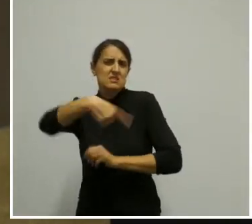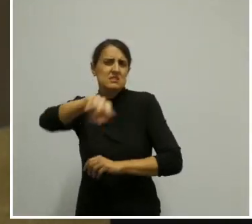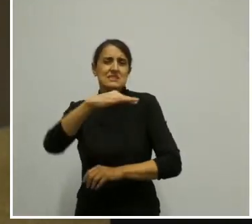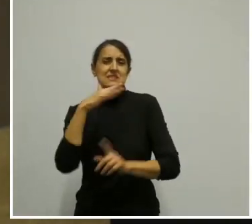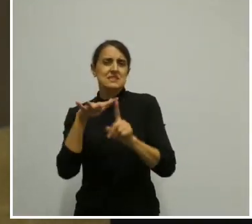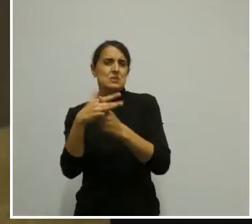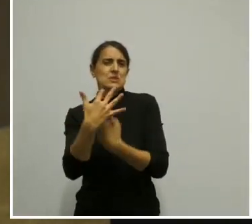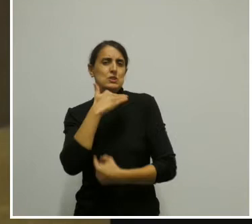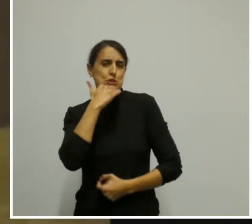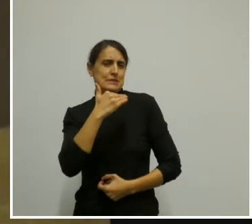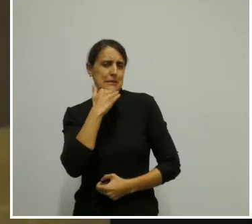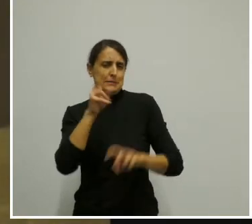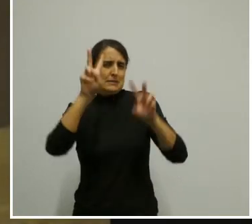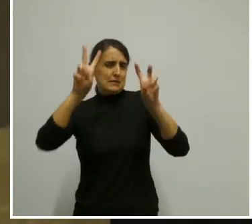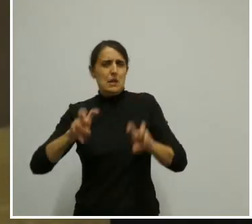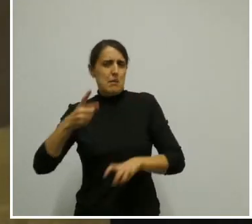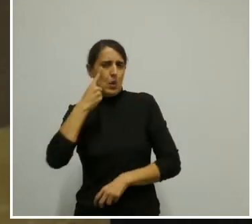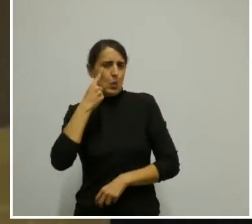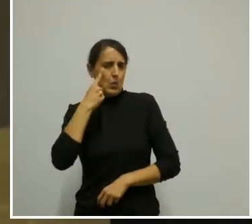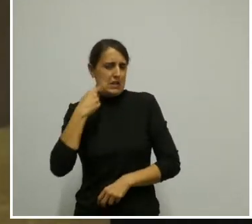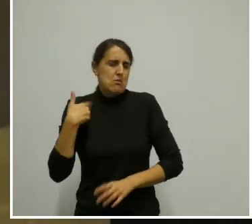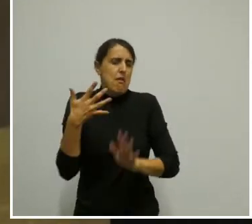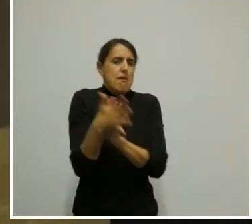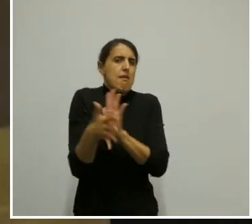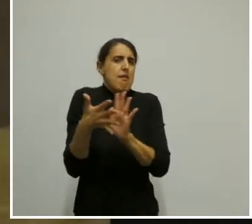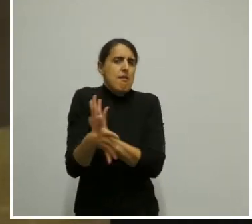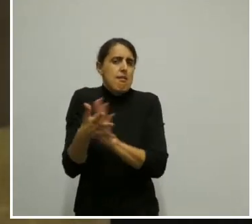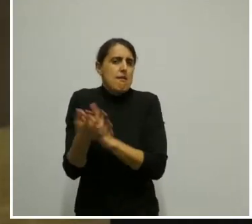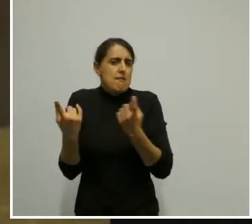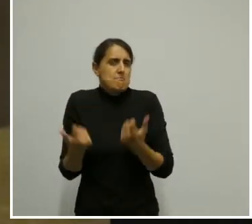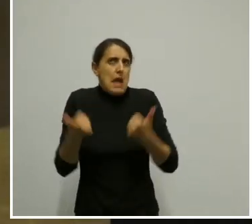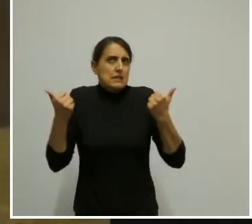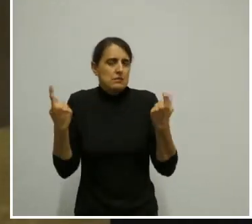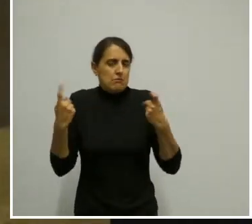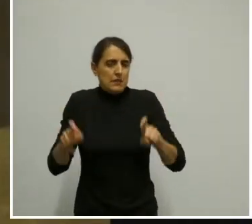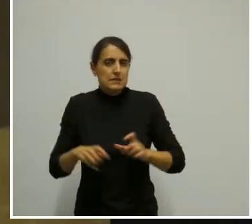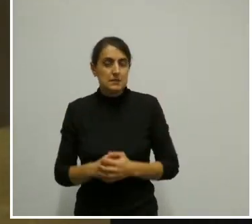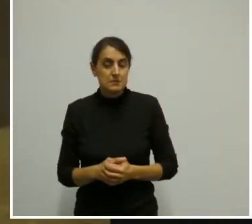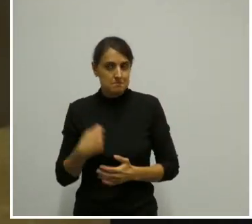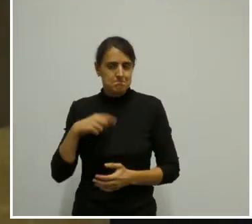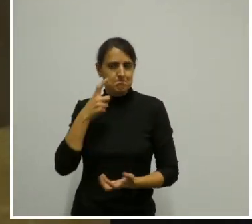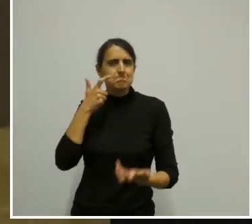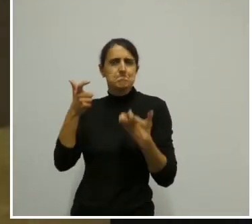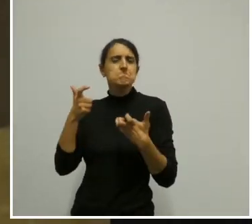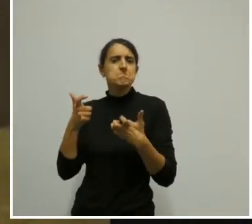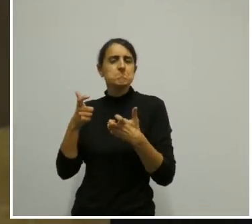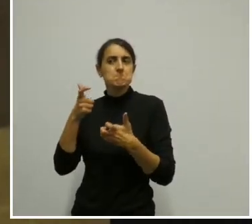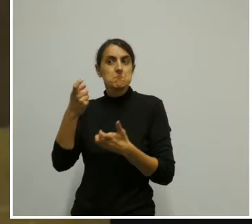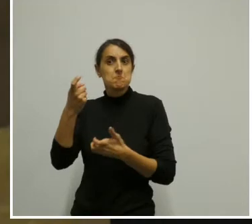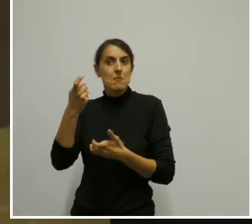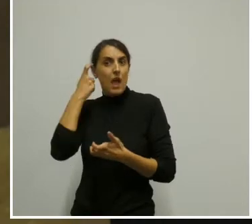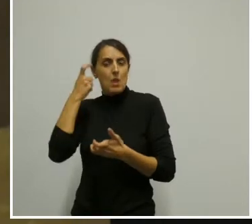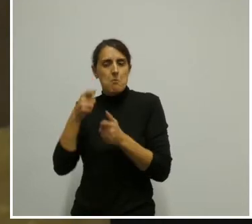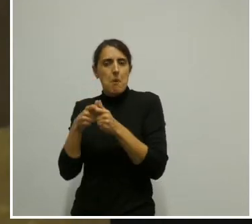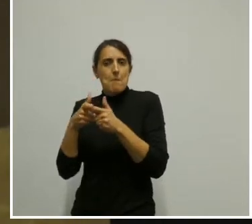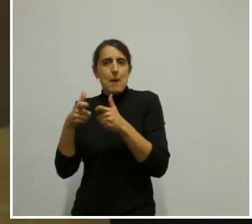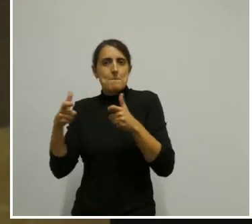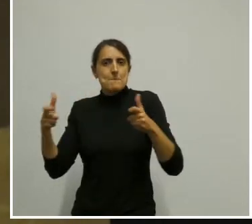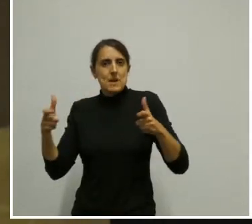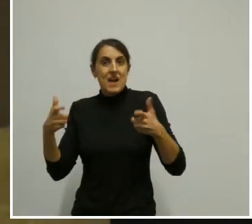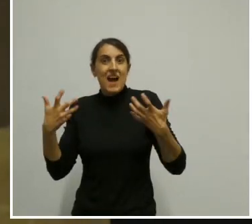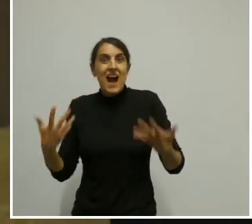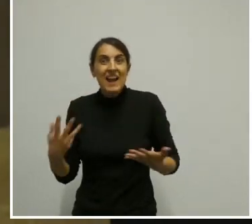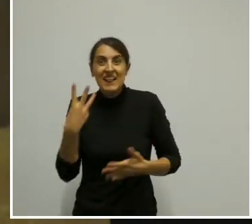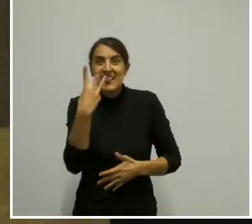cas sobre tot el tema. Vale. Però bueno, nosaltres hem detectat no només aquest increment, sinó que ara mateix estem entre el 36 i el